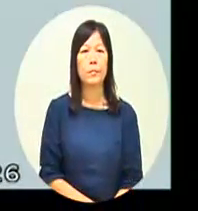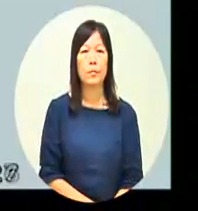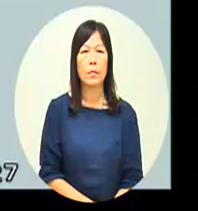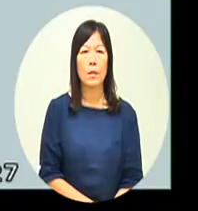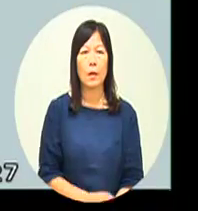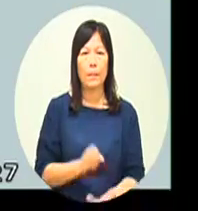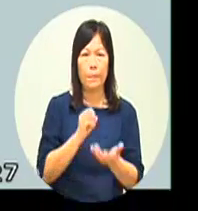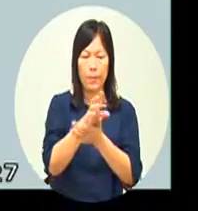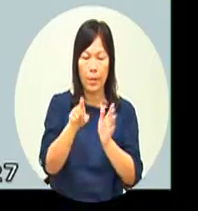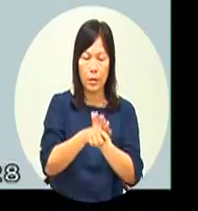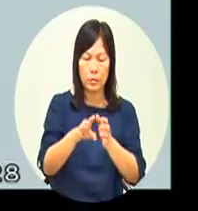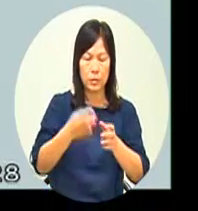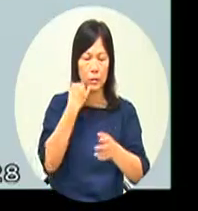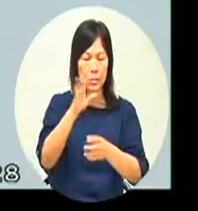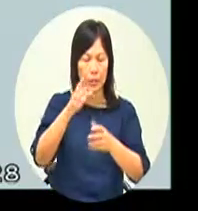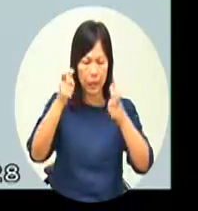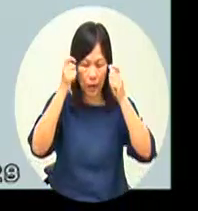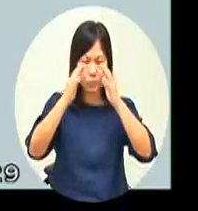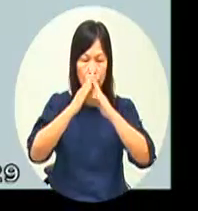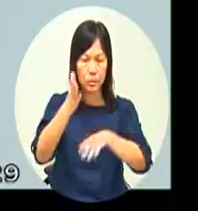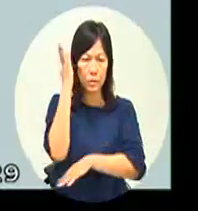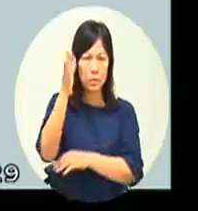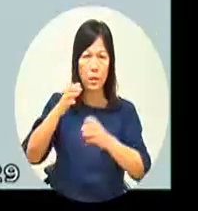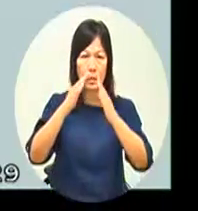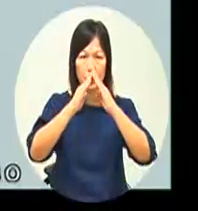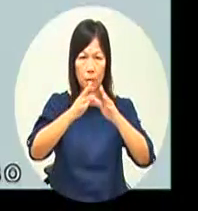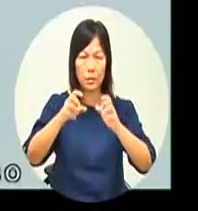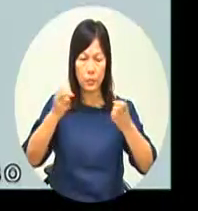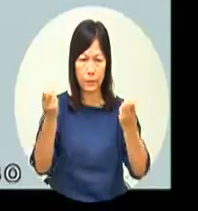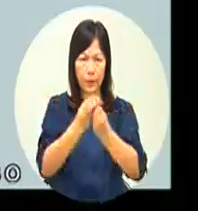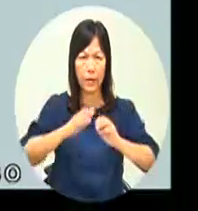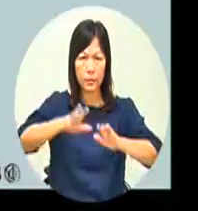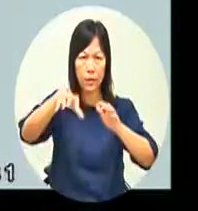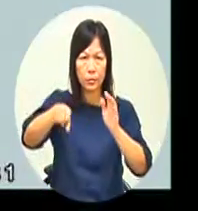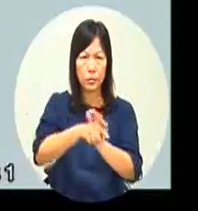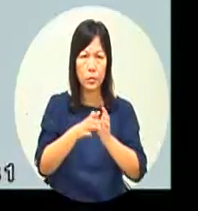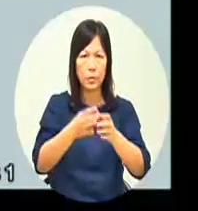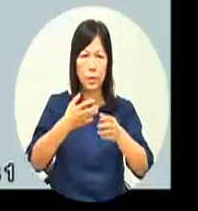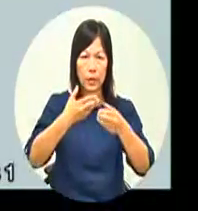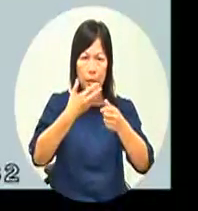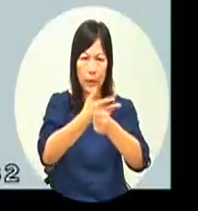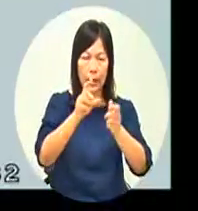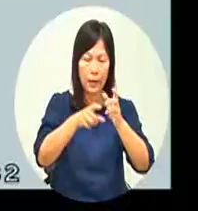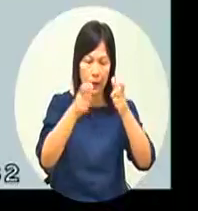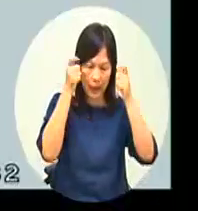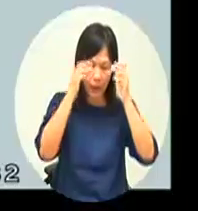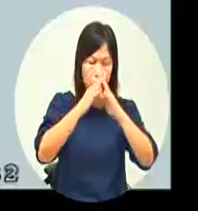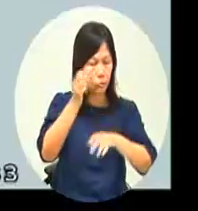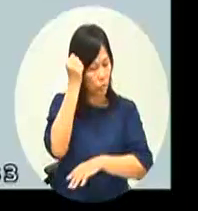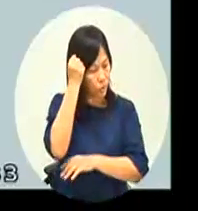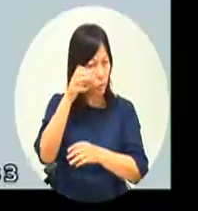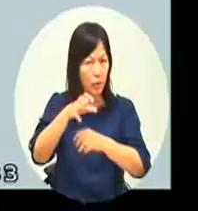报告机关高雄市政府都市发展局，案由减送高雄市住宅基金